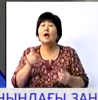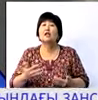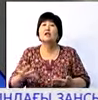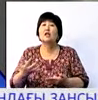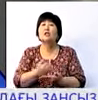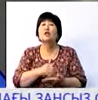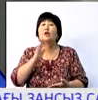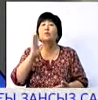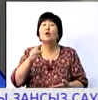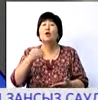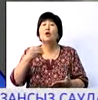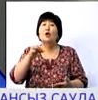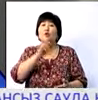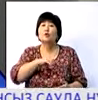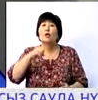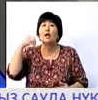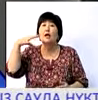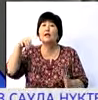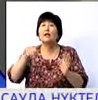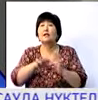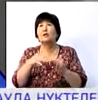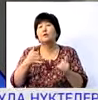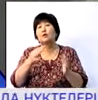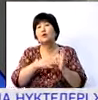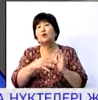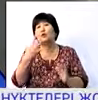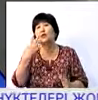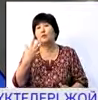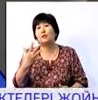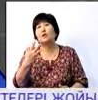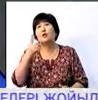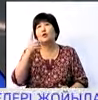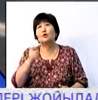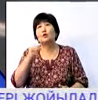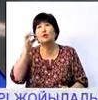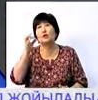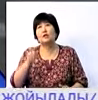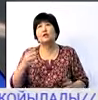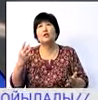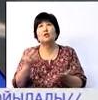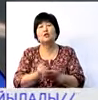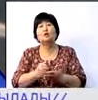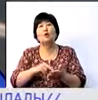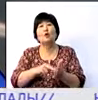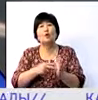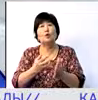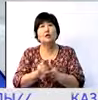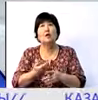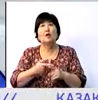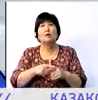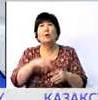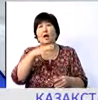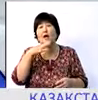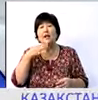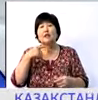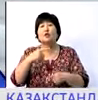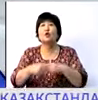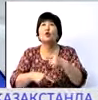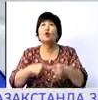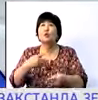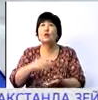болса, тұтынылған электроэнергияны қазіргі күнде 95-100 аралығына жеткізуге қол жеткіздік. Оның себебі біраз